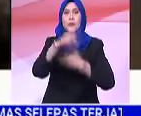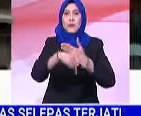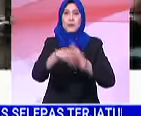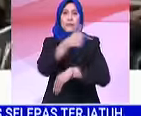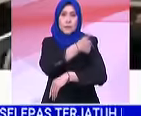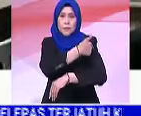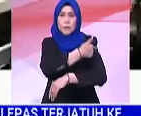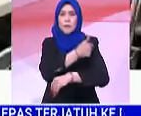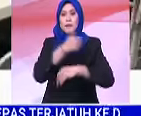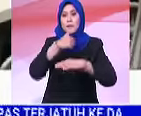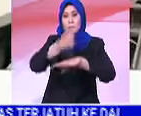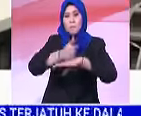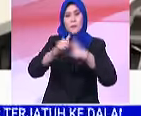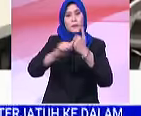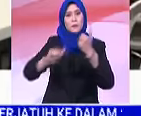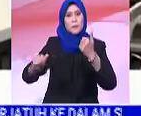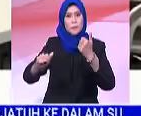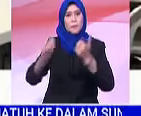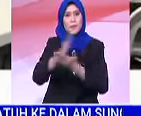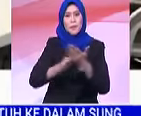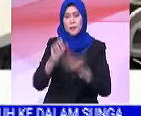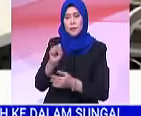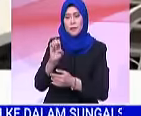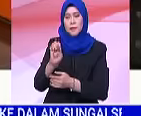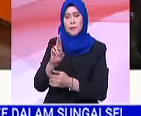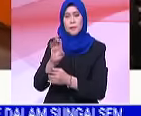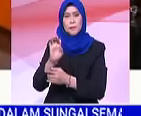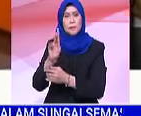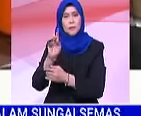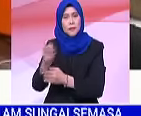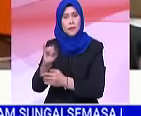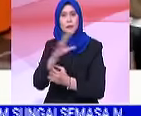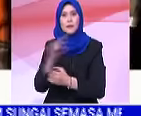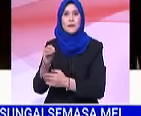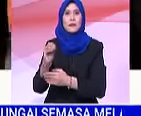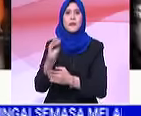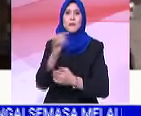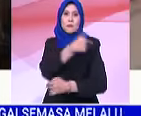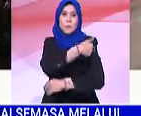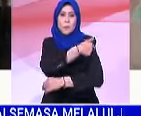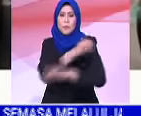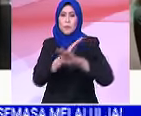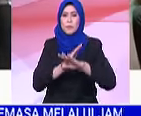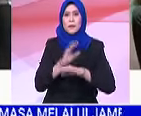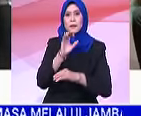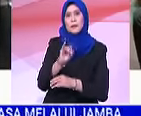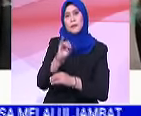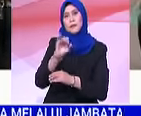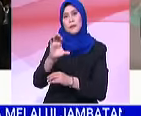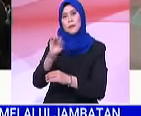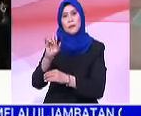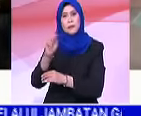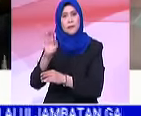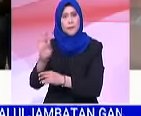itu, Jawatankuasa Pengurusan Bencana Bahagian Sarike serta Badan Bertindak Imunisasi COVID-19 CITF